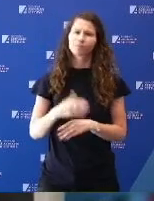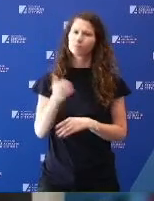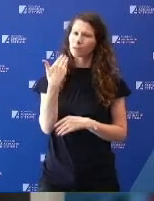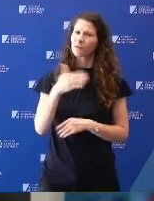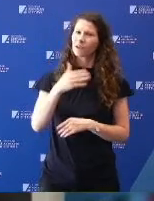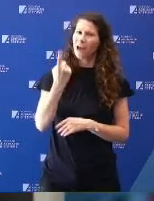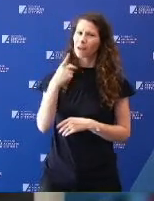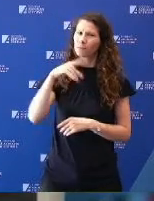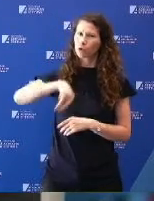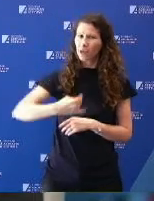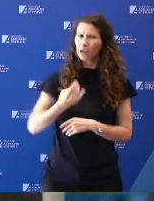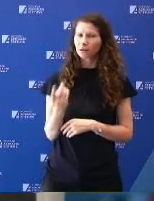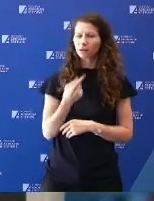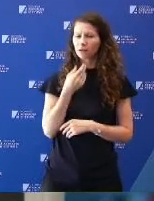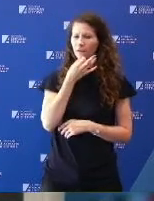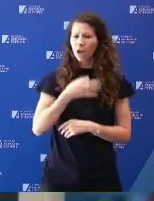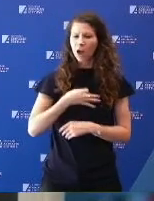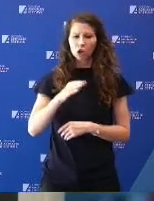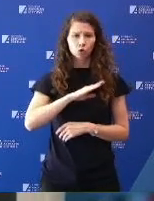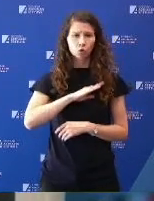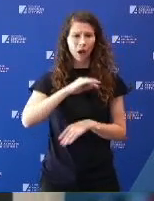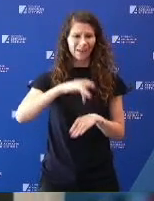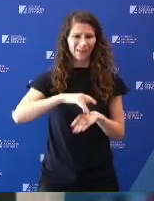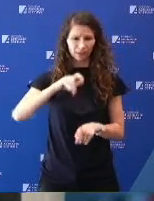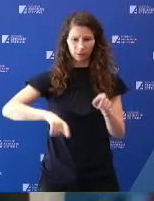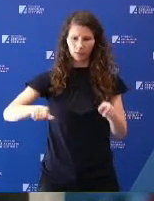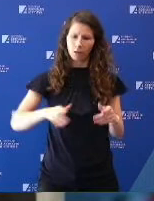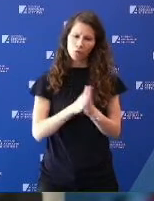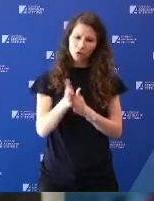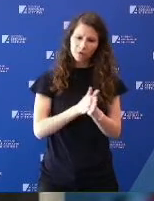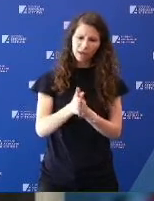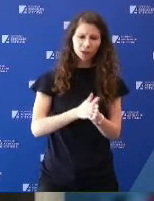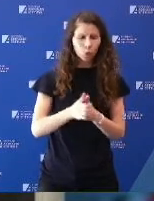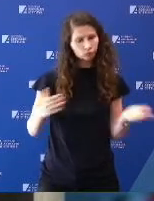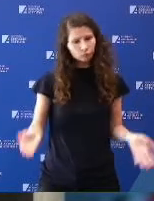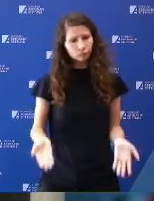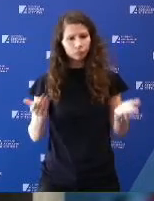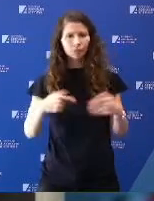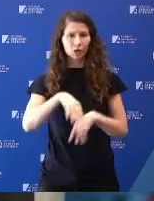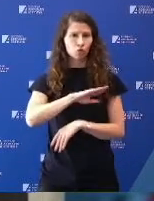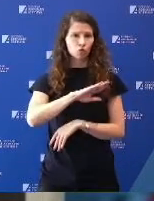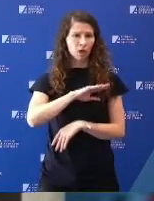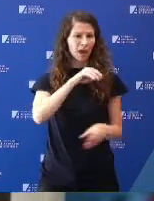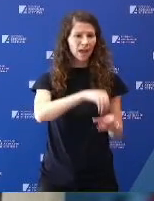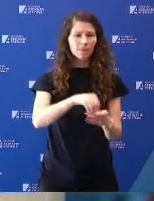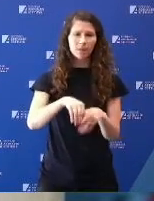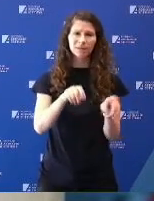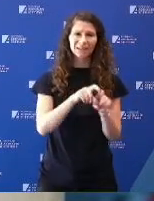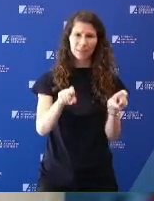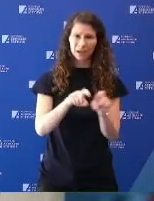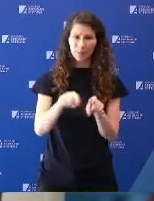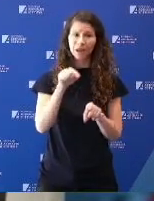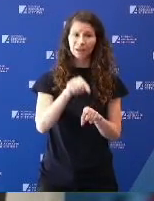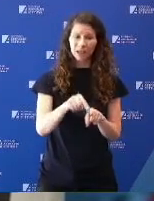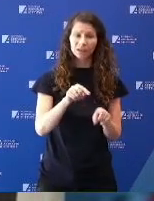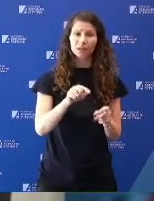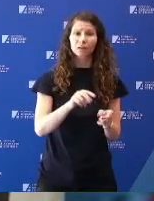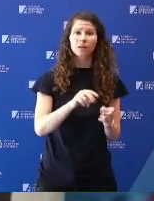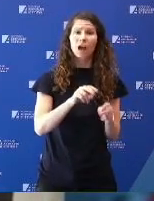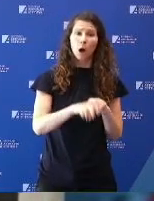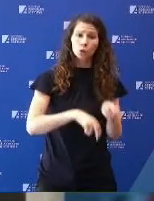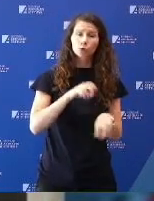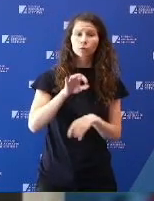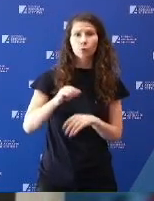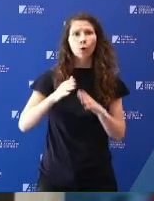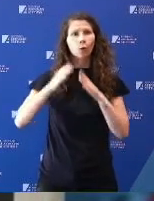wir SchülerInnen denn motivieren, die Themen, die sie in der Schule lernen, zu nutzen, um große gesellschaftliche